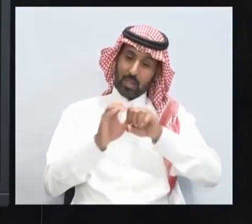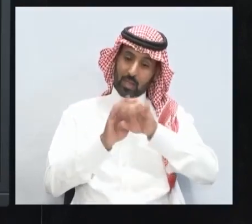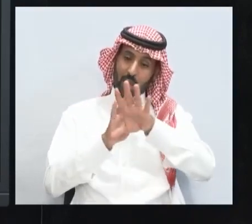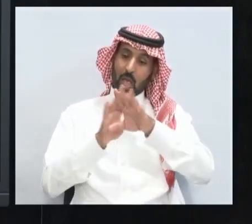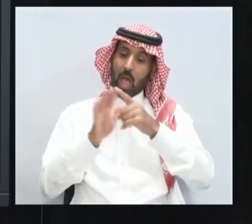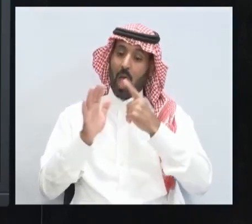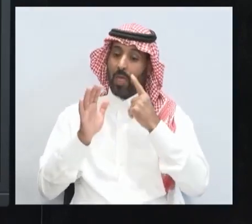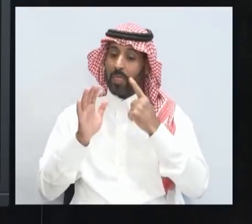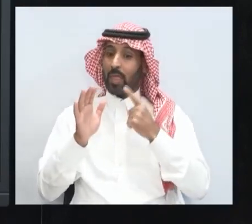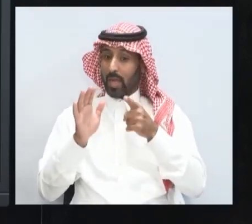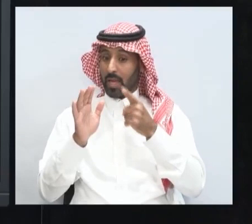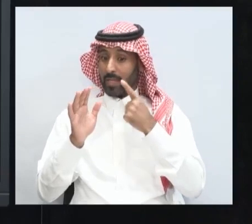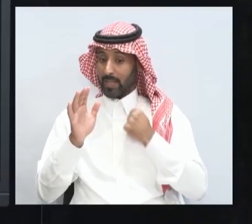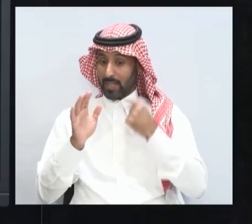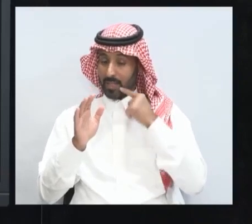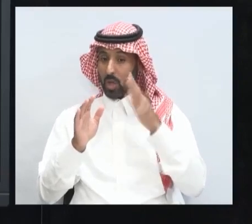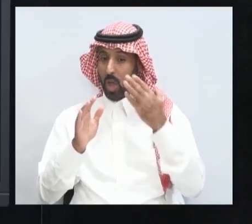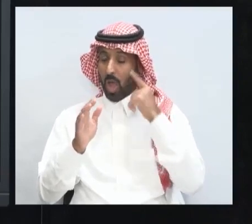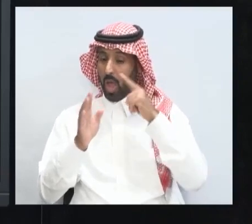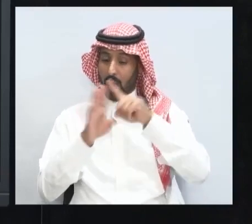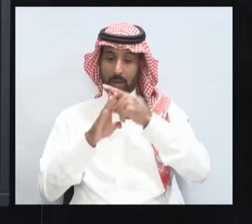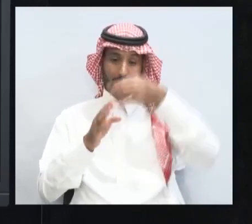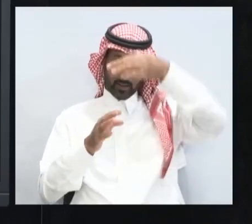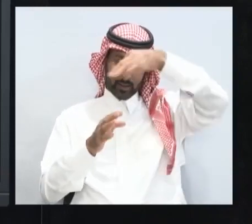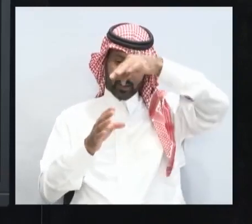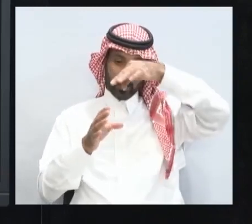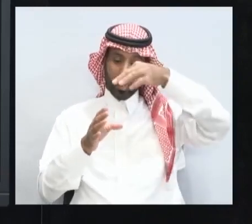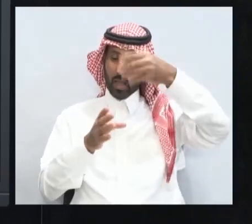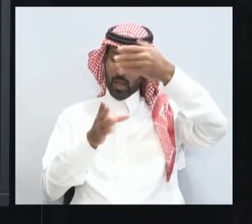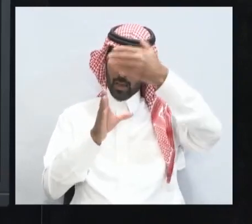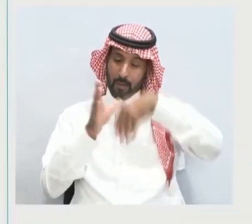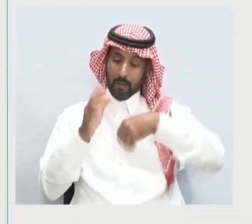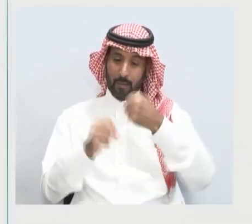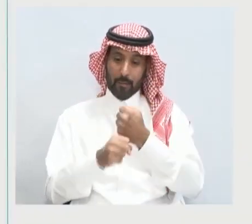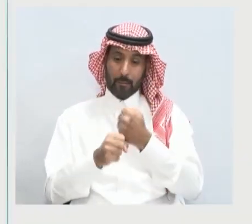احتجت الى ورقه عمل جديده هل يمكنك ادراجها